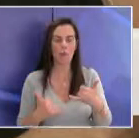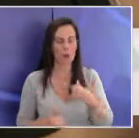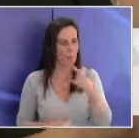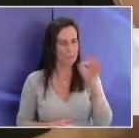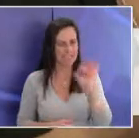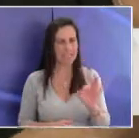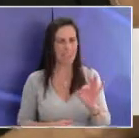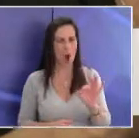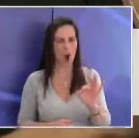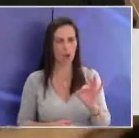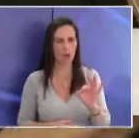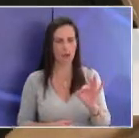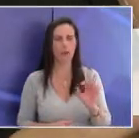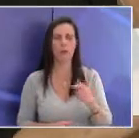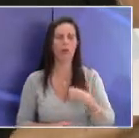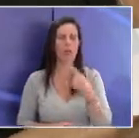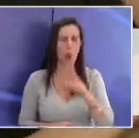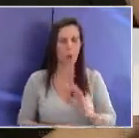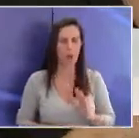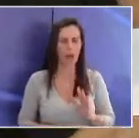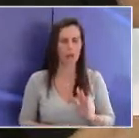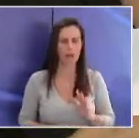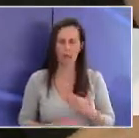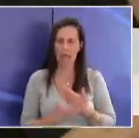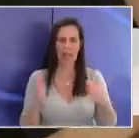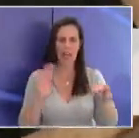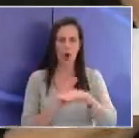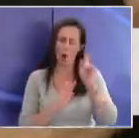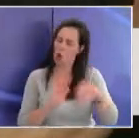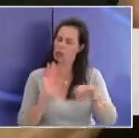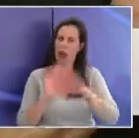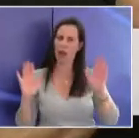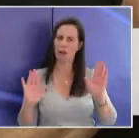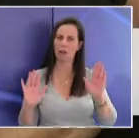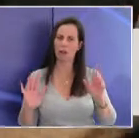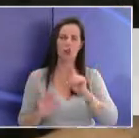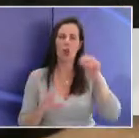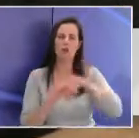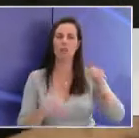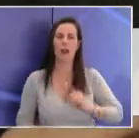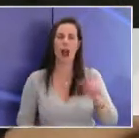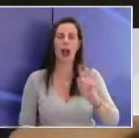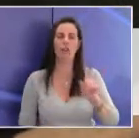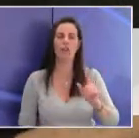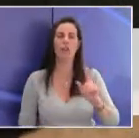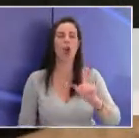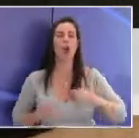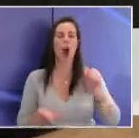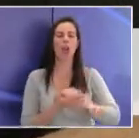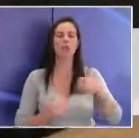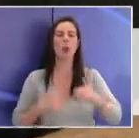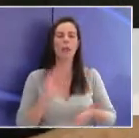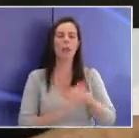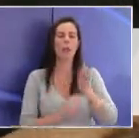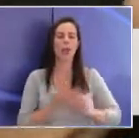בציניות ובפיקחון מלא, הייתי אומרת, אין חוק, לא צריך חוק, שלא יתגייסו, אבל שלא יחיו על חשבוננו.